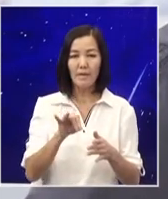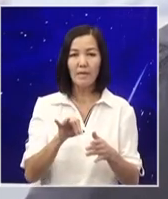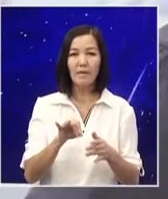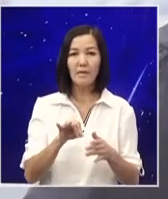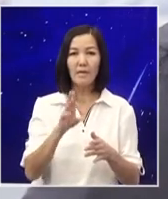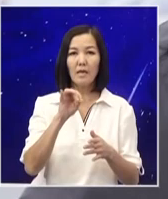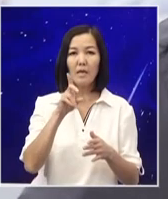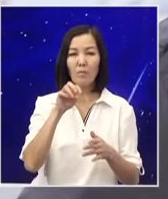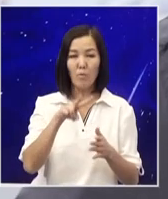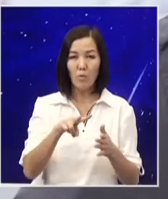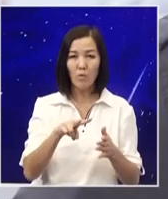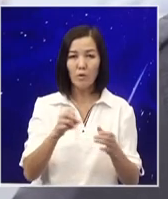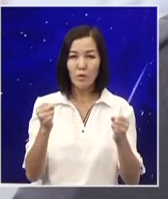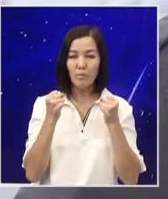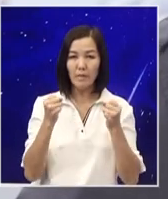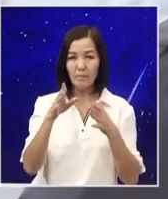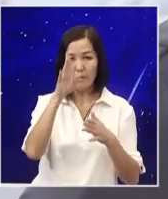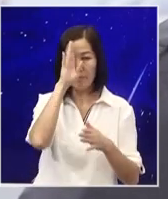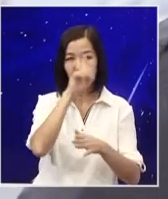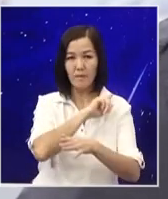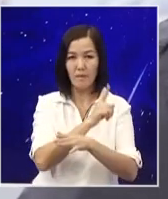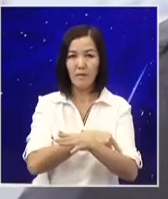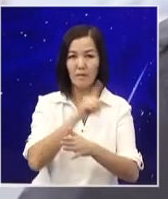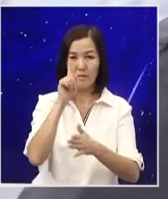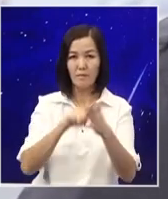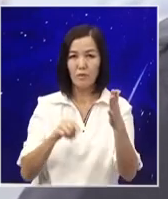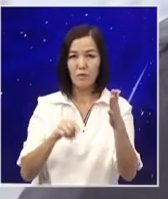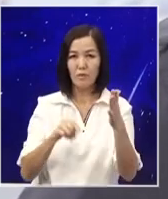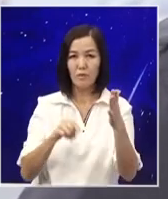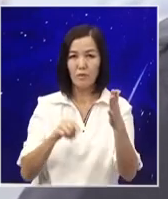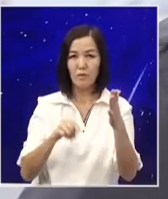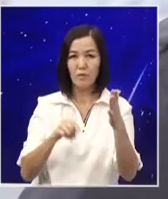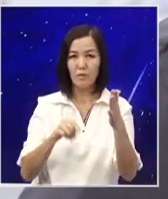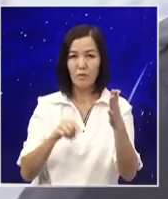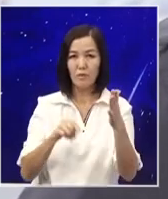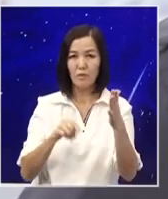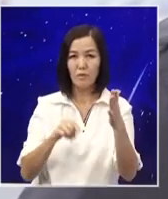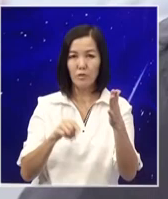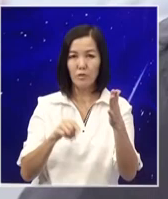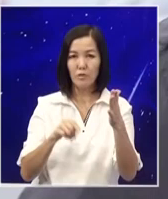Алдухан Ербол, Еренғайып Ержан, Собаларға көп.